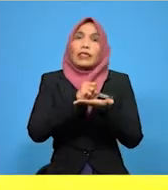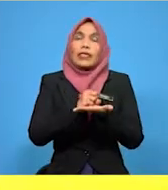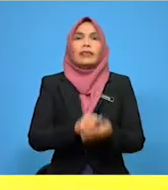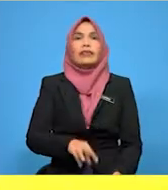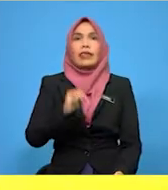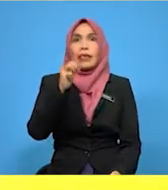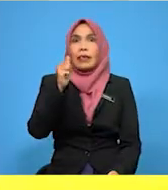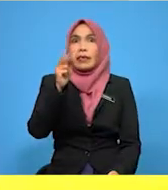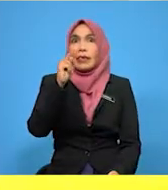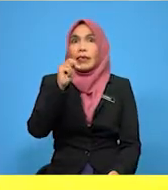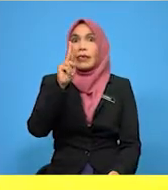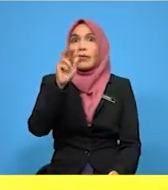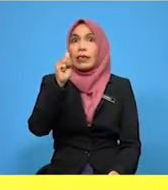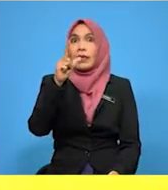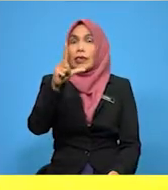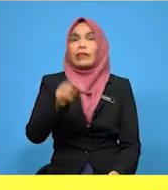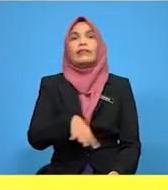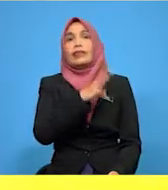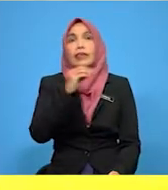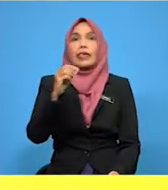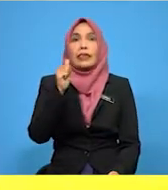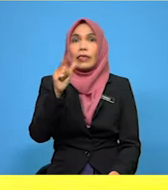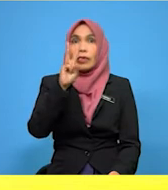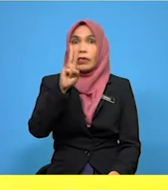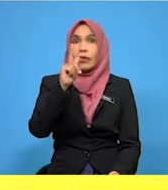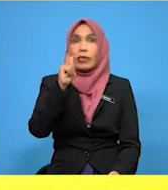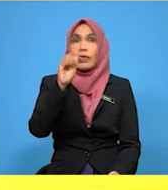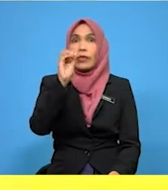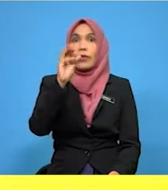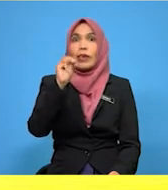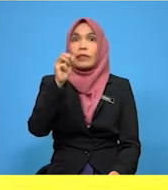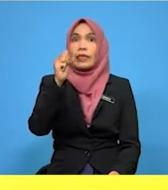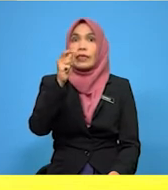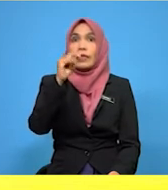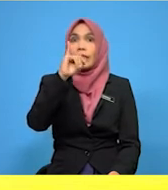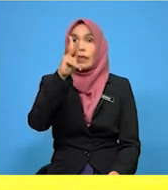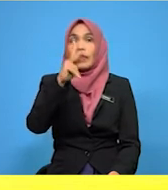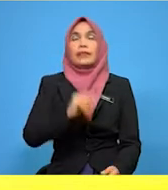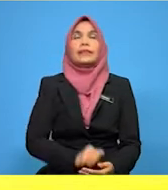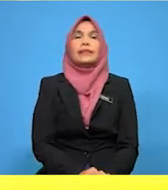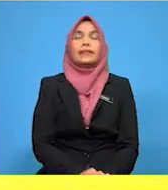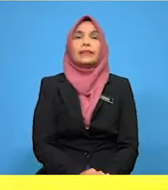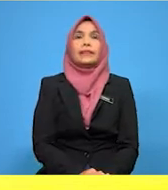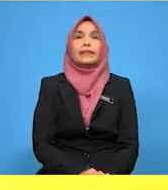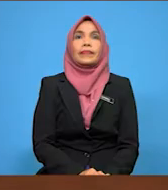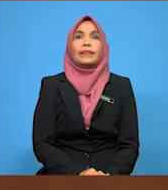iaitu kaedah secara manual dan kaedah secara automatik.